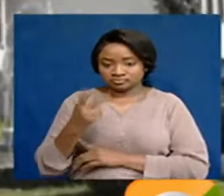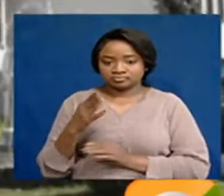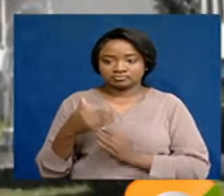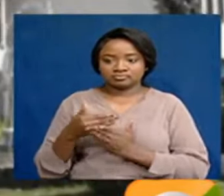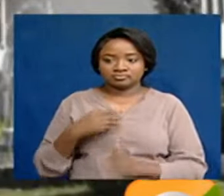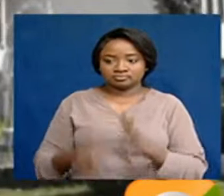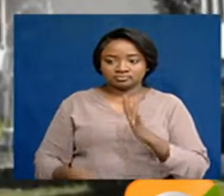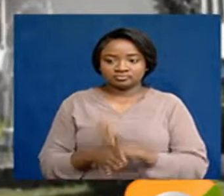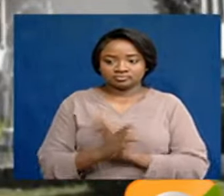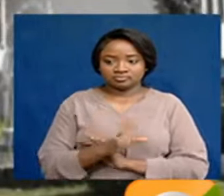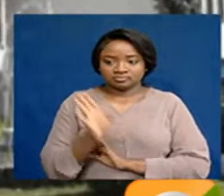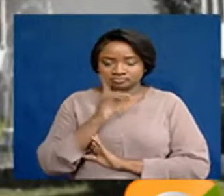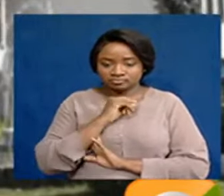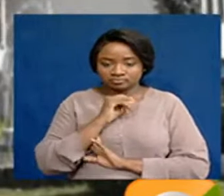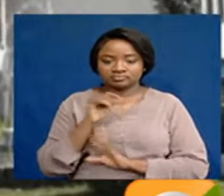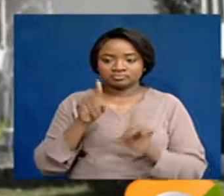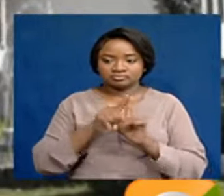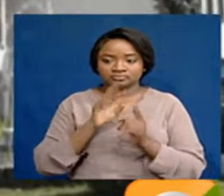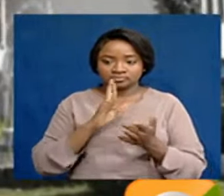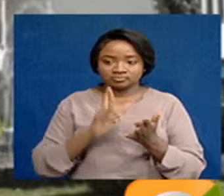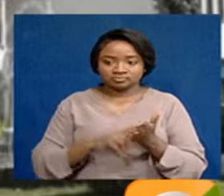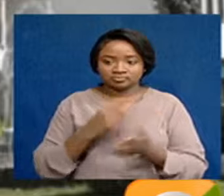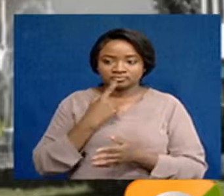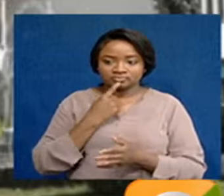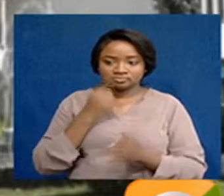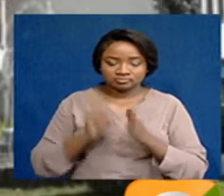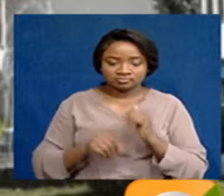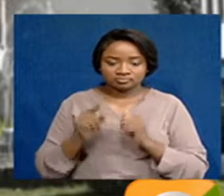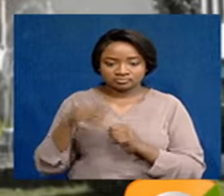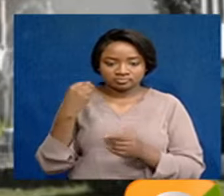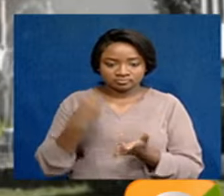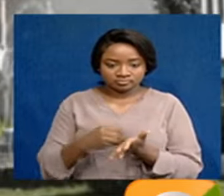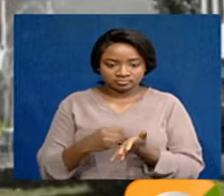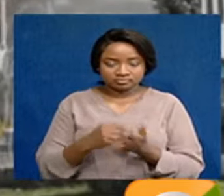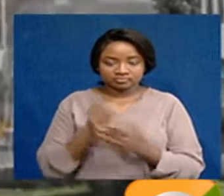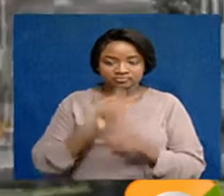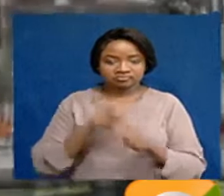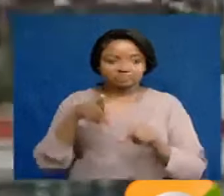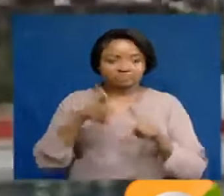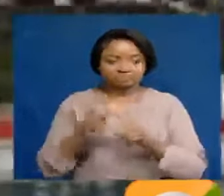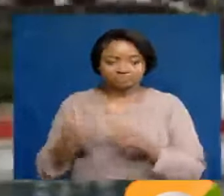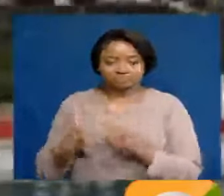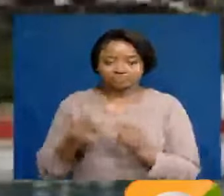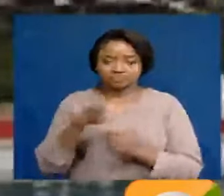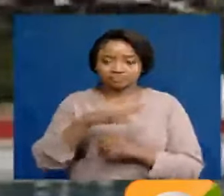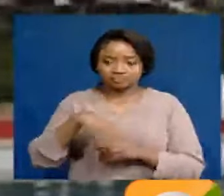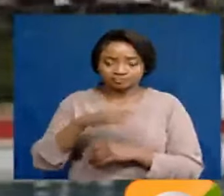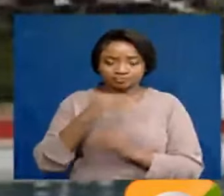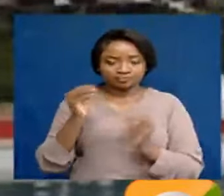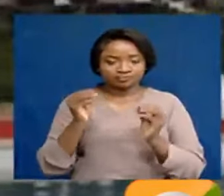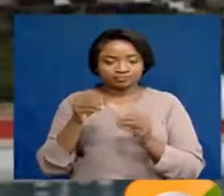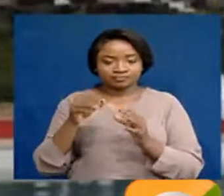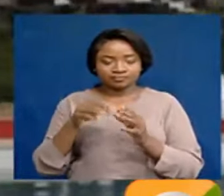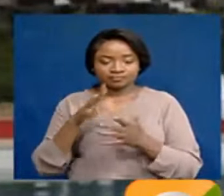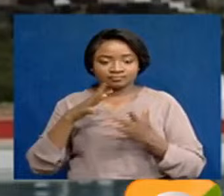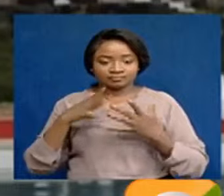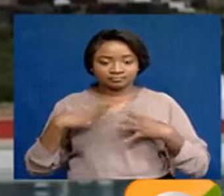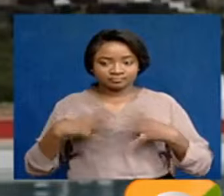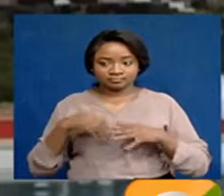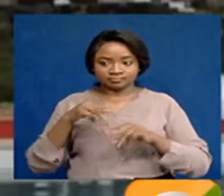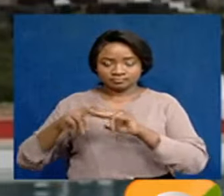Ripoti iliyofikishwa bungeni ikisema fedha hizo zilitumika kutengeneza ukumbi wa mikutano ya baraza la mawaziri, kutengeneza jumba